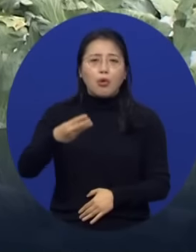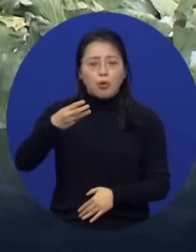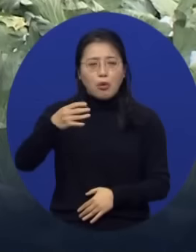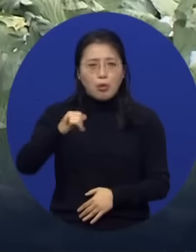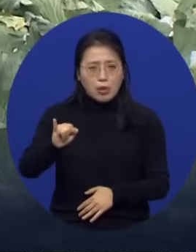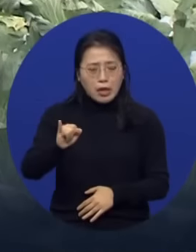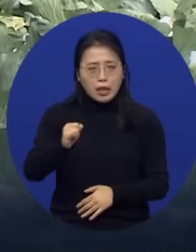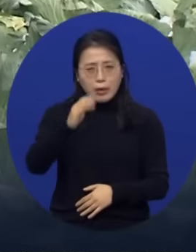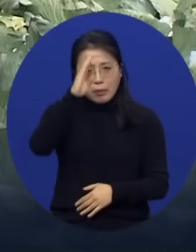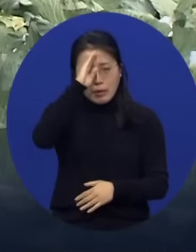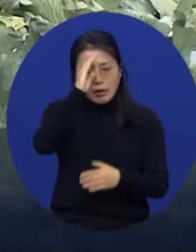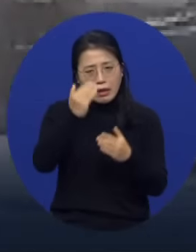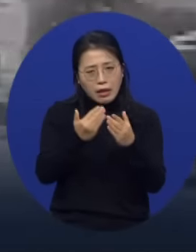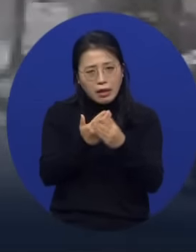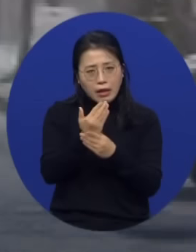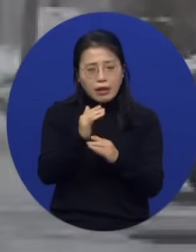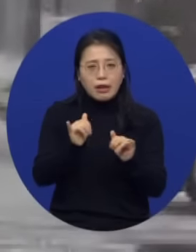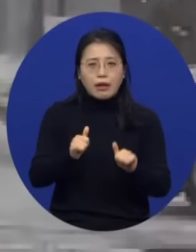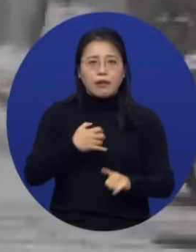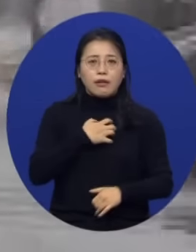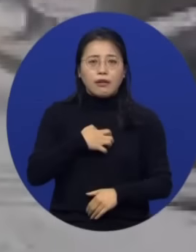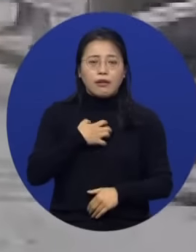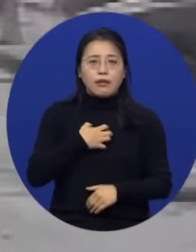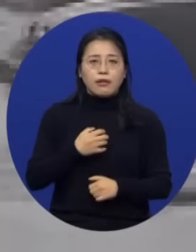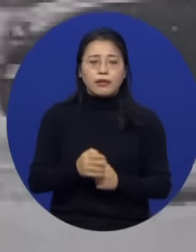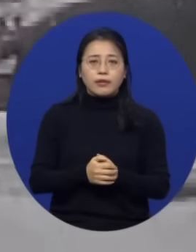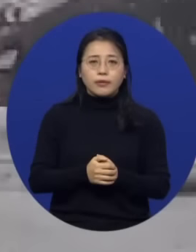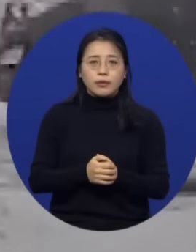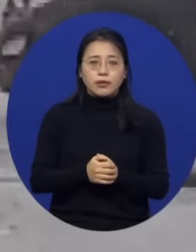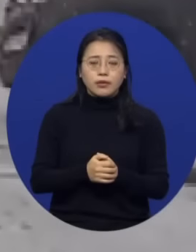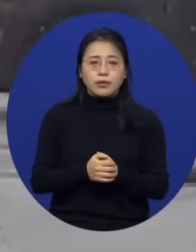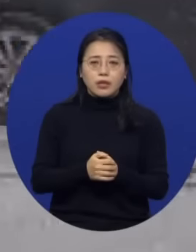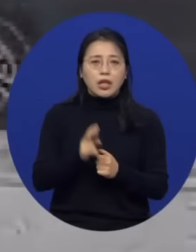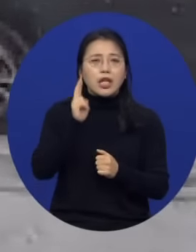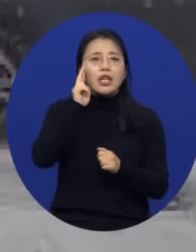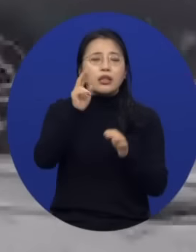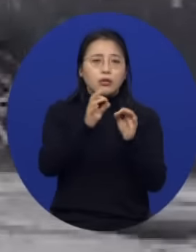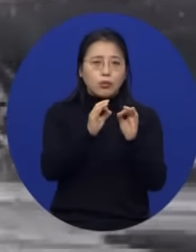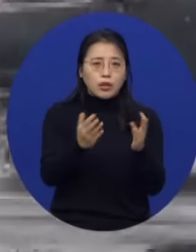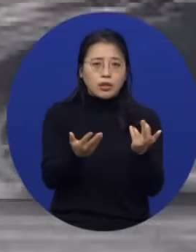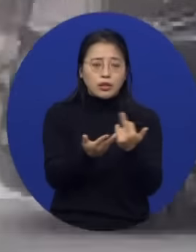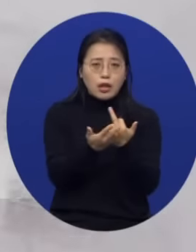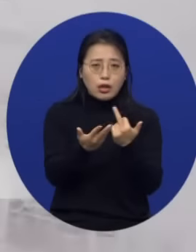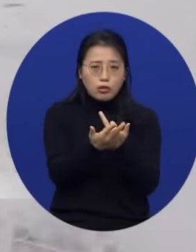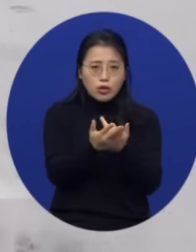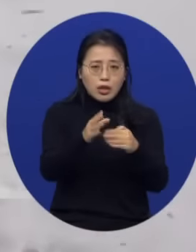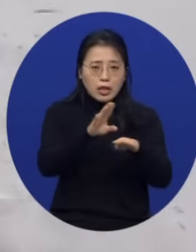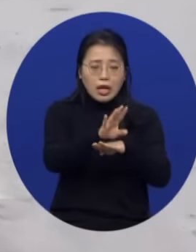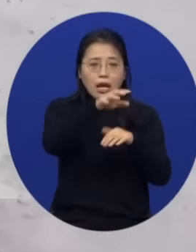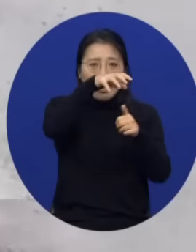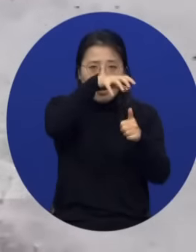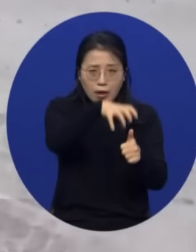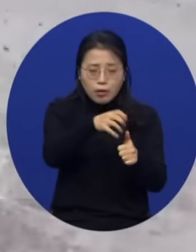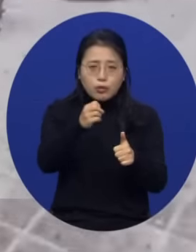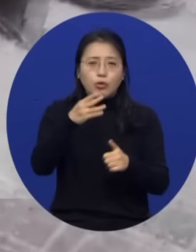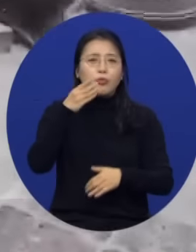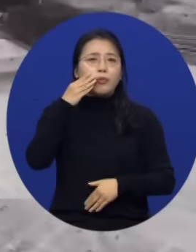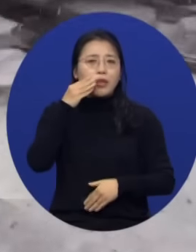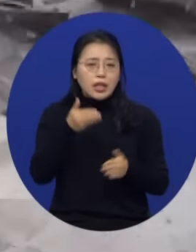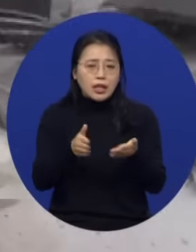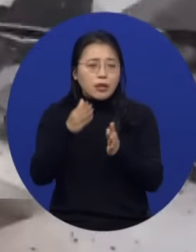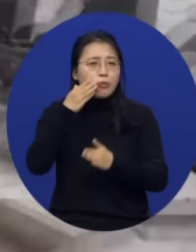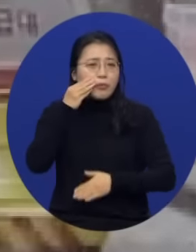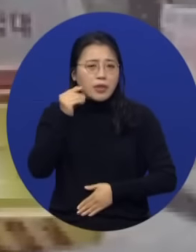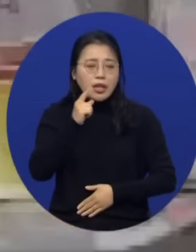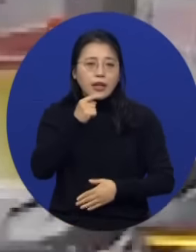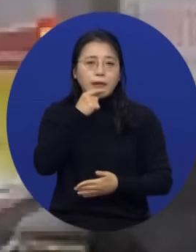병해가 예상됩니다. 기습 한파가 덮친 이틀 동안 제주에서 차량 고립과 눈길 미끄러짐 등 피해